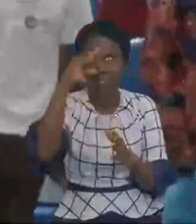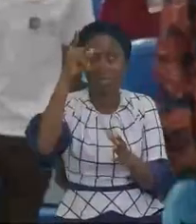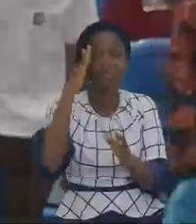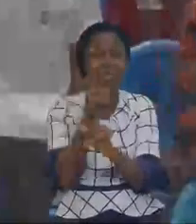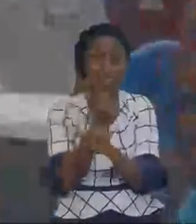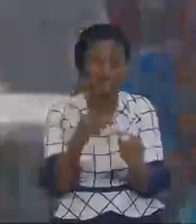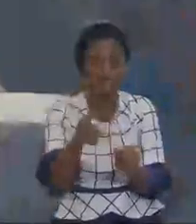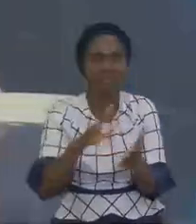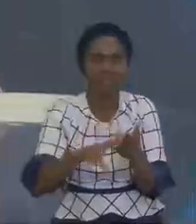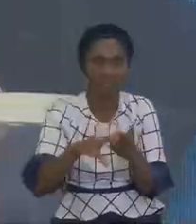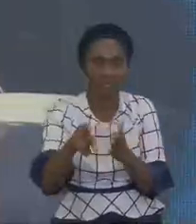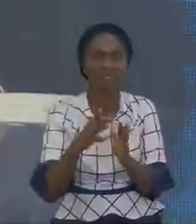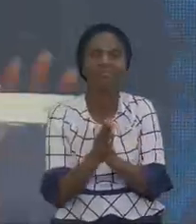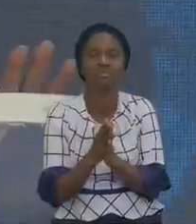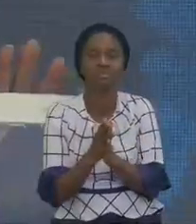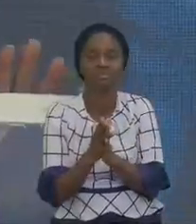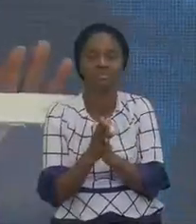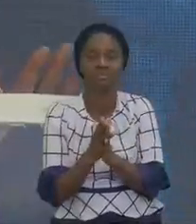Et quels que soient les autres défis que tu as,